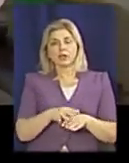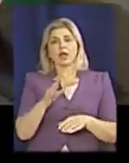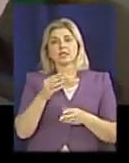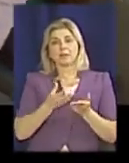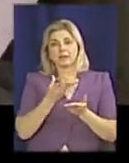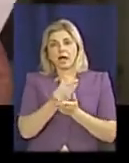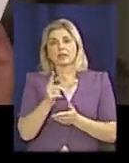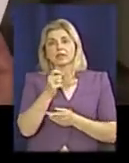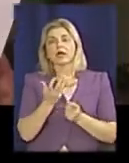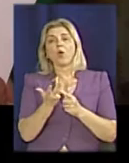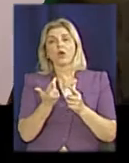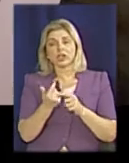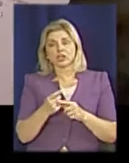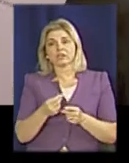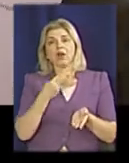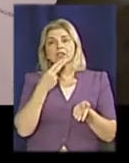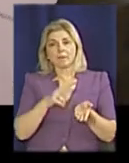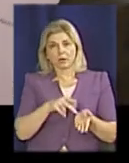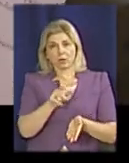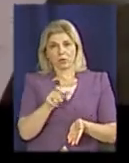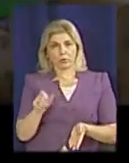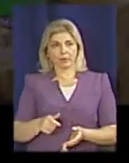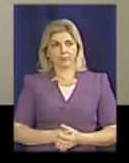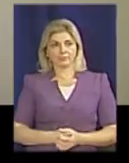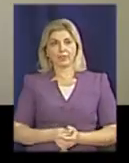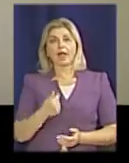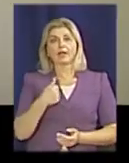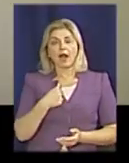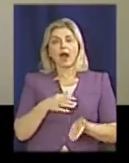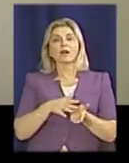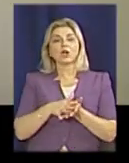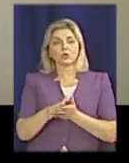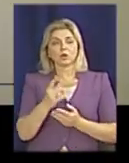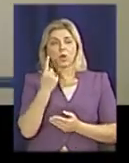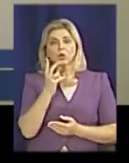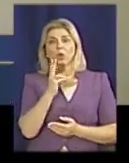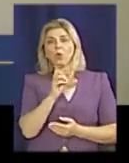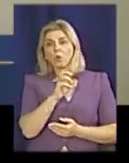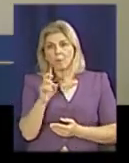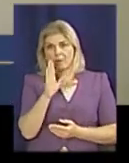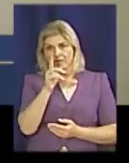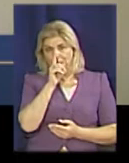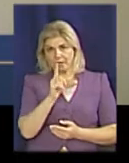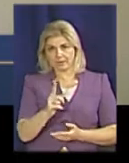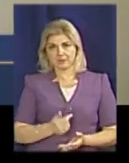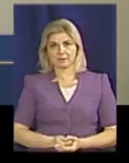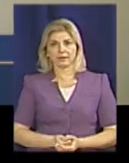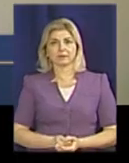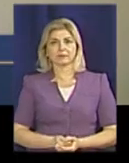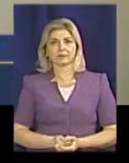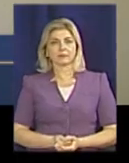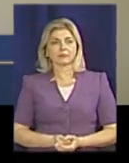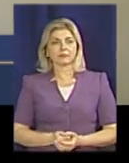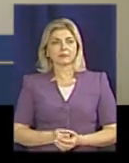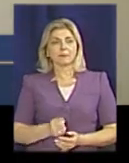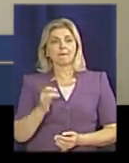кількістю зареєстрованих осіб у квартирі. Я розходую один куб в місяць. Я витрачаю один куб на місяць. Для чого?